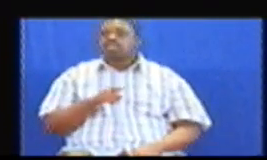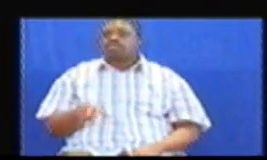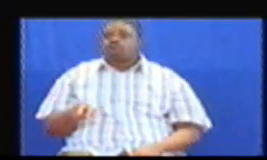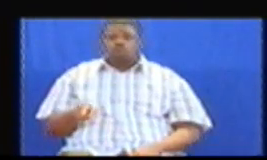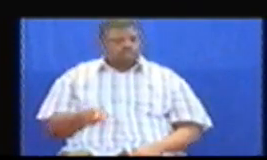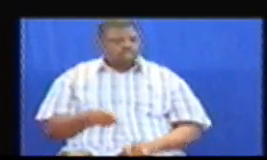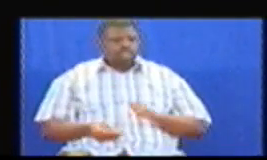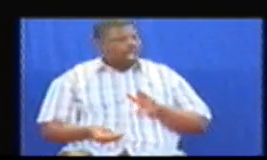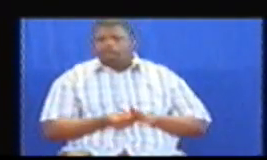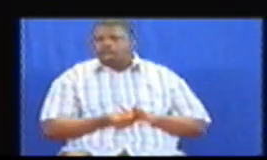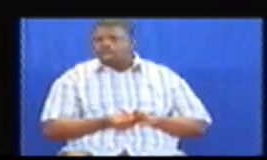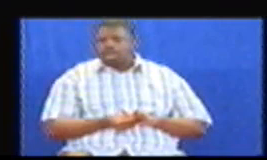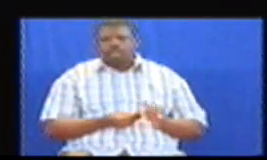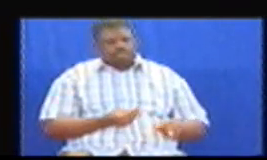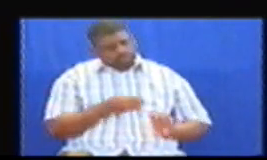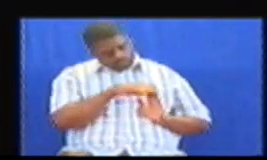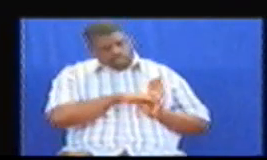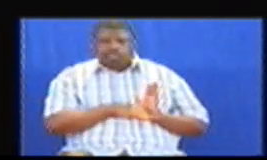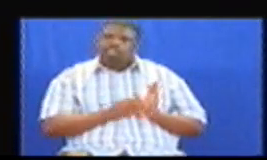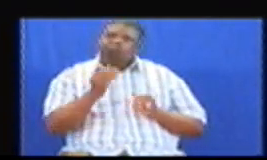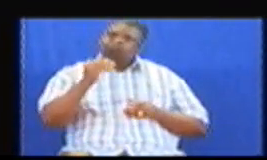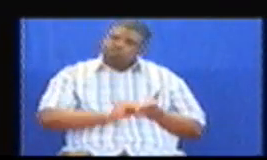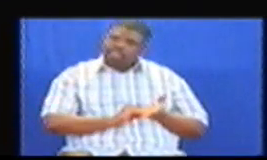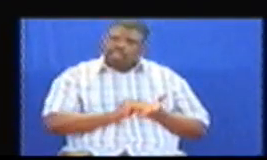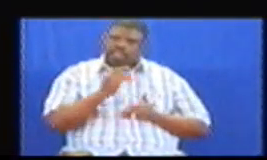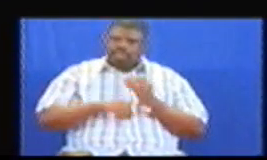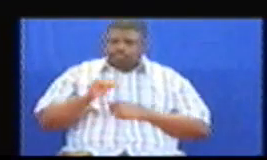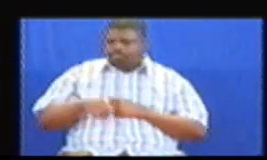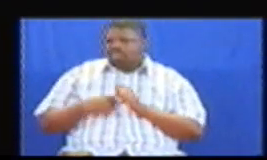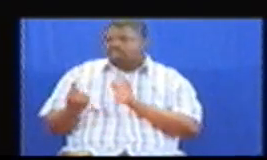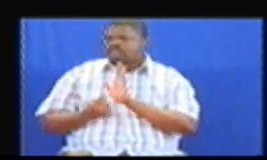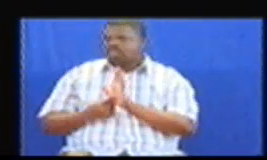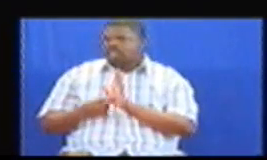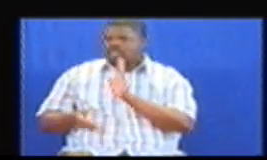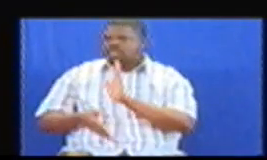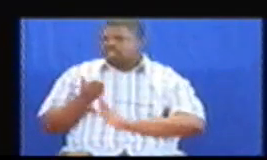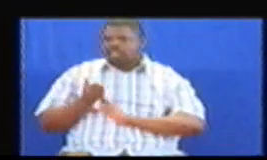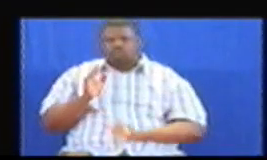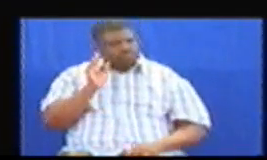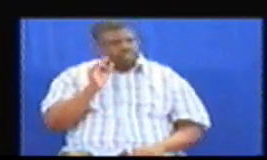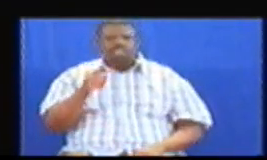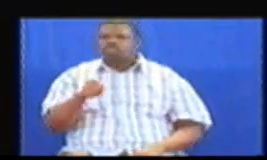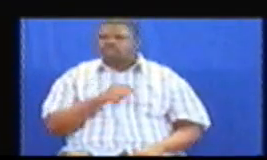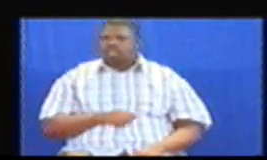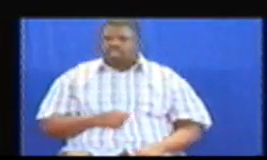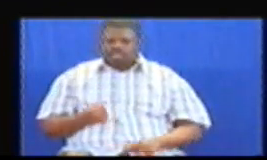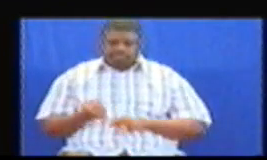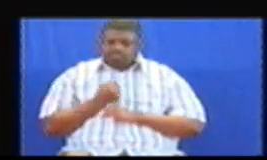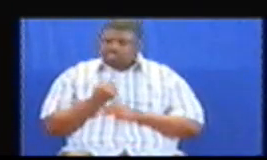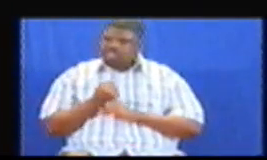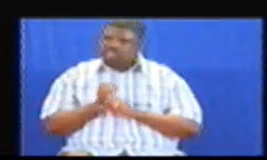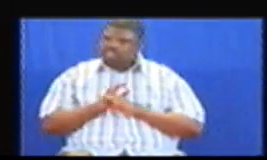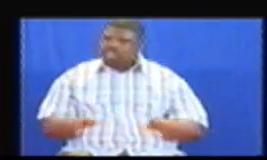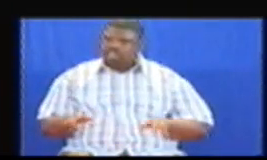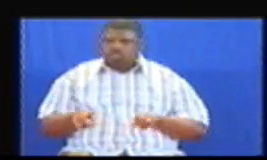tunaweza tukaweka utaratibu kwamba ndani ya miezi sita angalau ziweze kuanza kusikilizwa. Na hili limefanyika na wenzetu sio